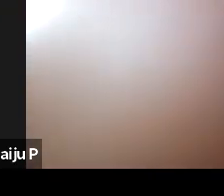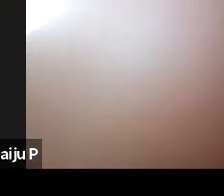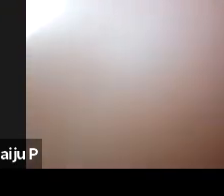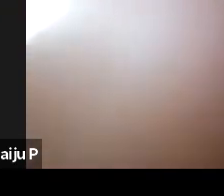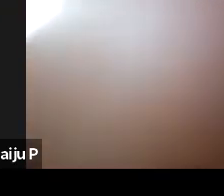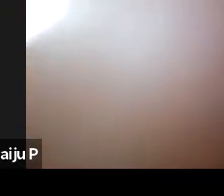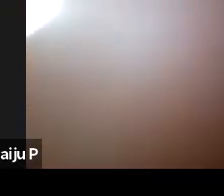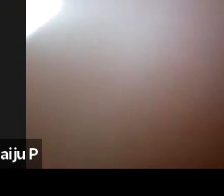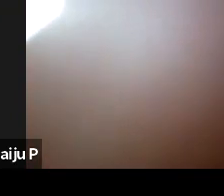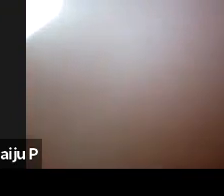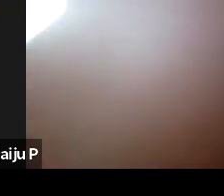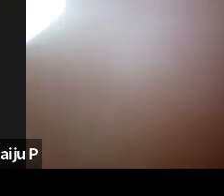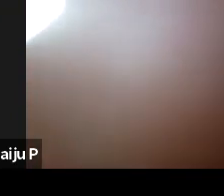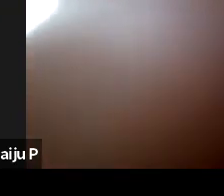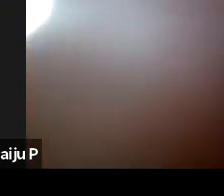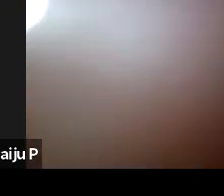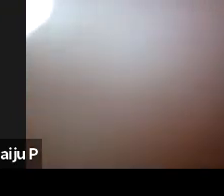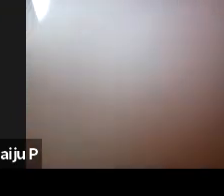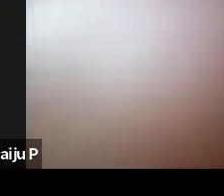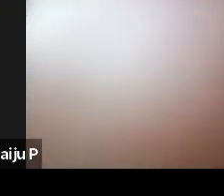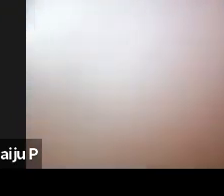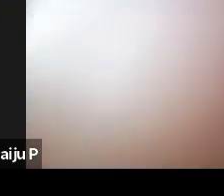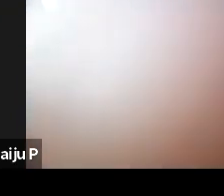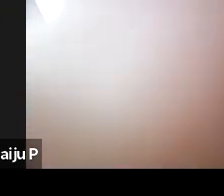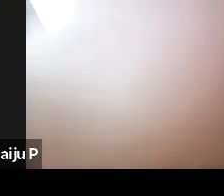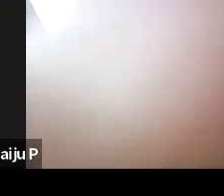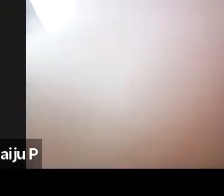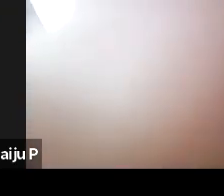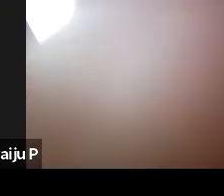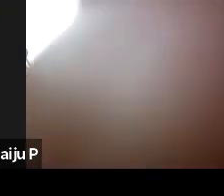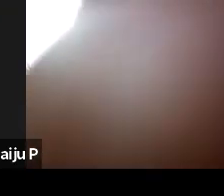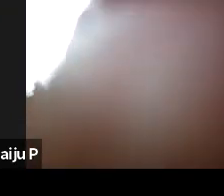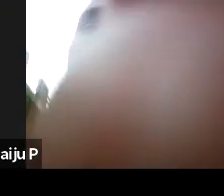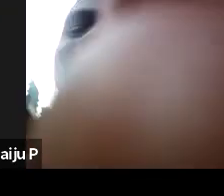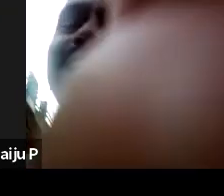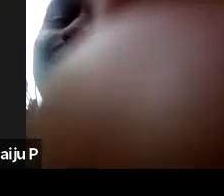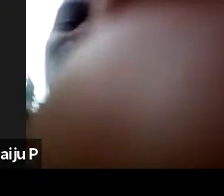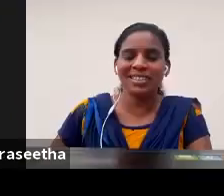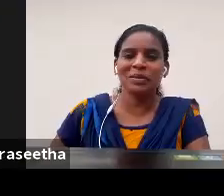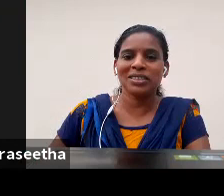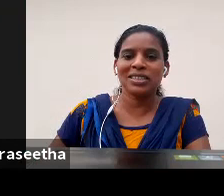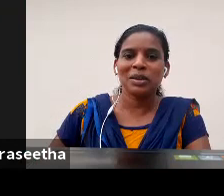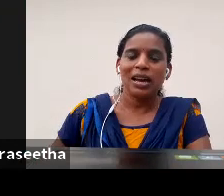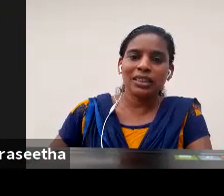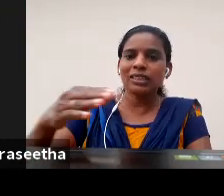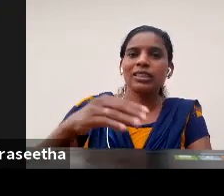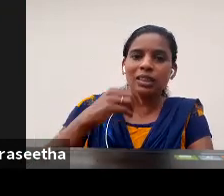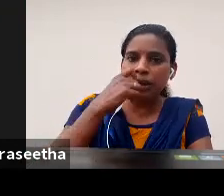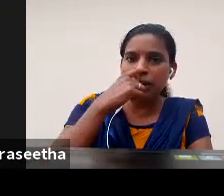അതിങ്ങനെ ഓരോന്നോരോന്ന് നമ്മളിങ്ങനെ ചോദിക്കുന്നതനുസരിച്ച് അവന് ആൻസർ പറയും. അപ്പൊ അതങ്ങനെ പോവും. അങ്ങനെ